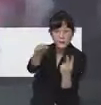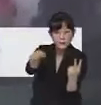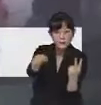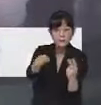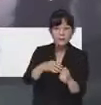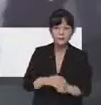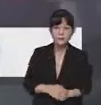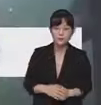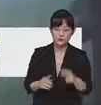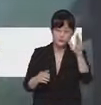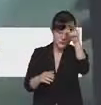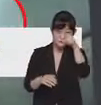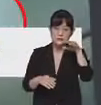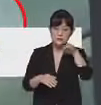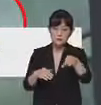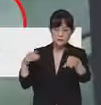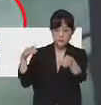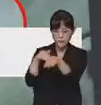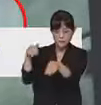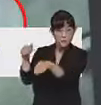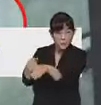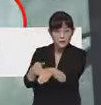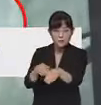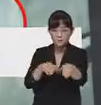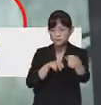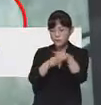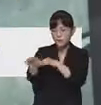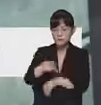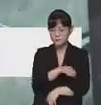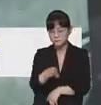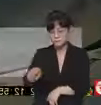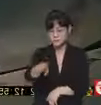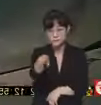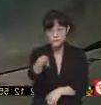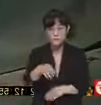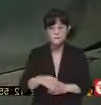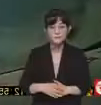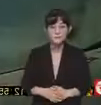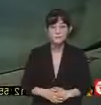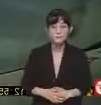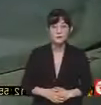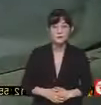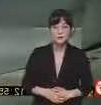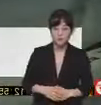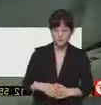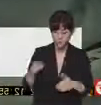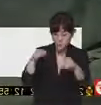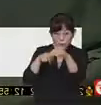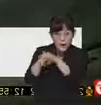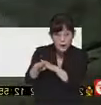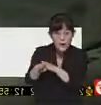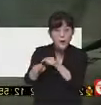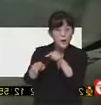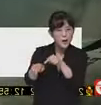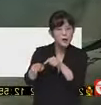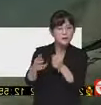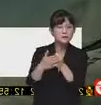이어 순찰차까지 망설임 없이 들이받고 손살같이 달아납니다. 도망가려고 해가지고 앞을